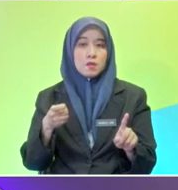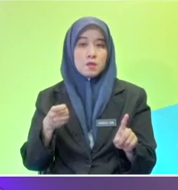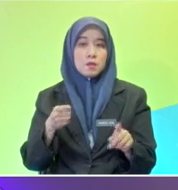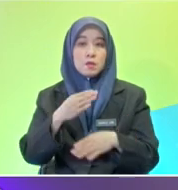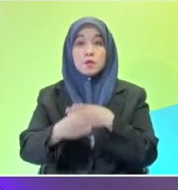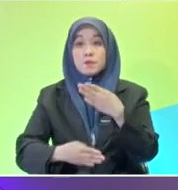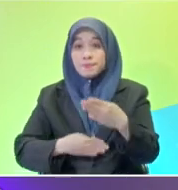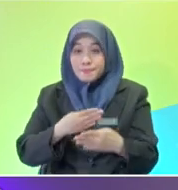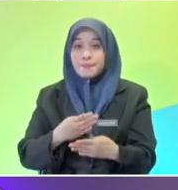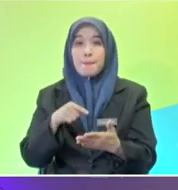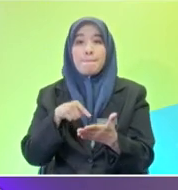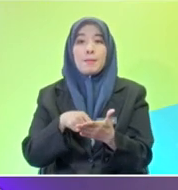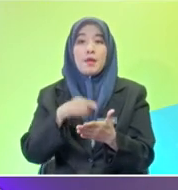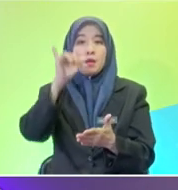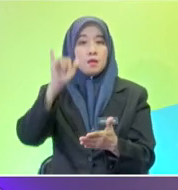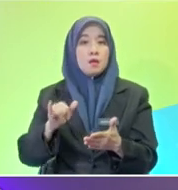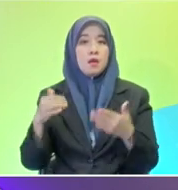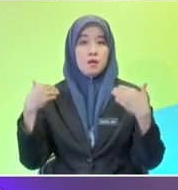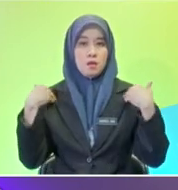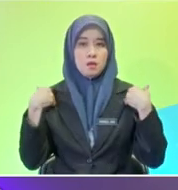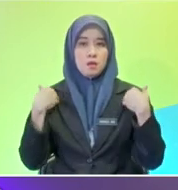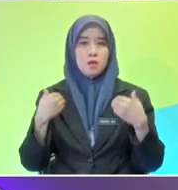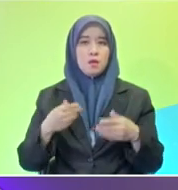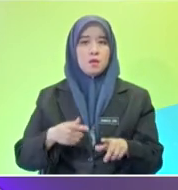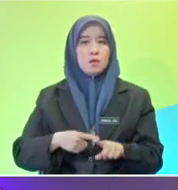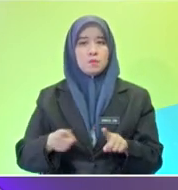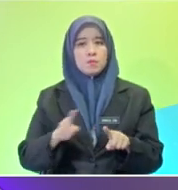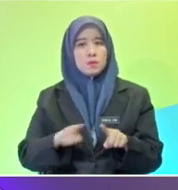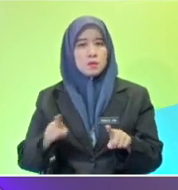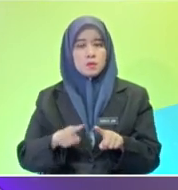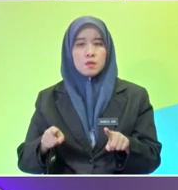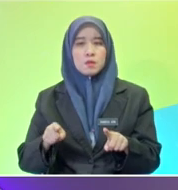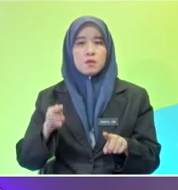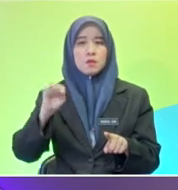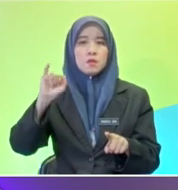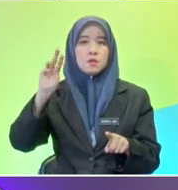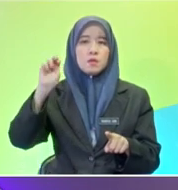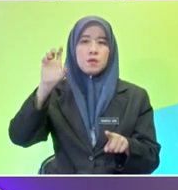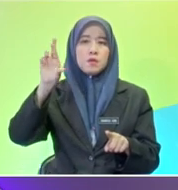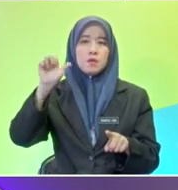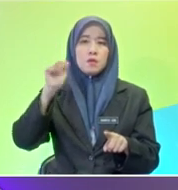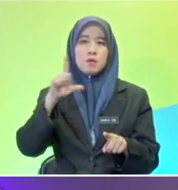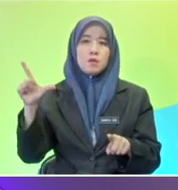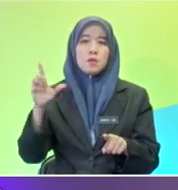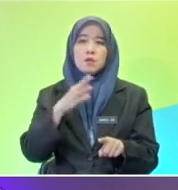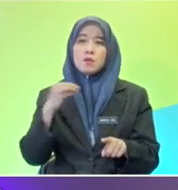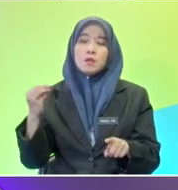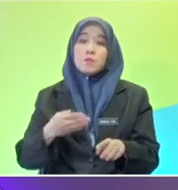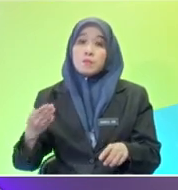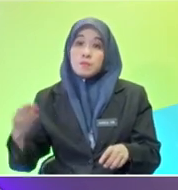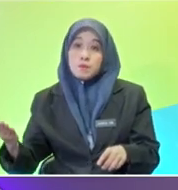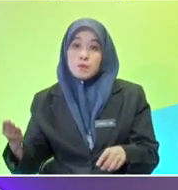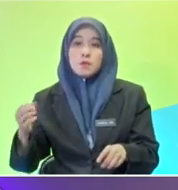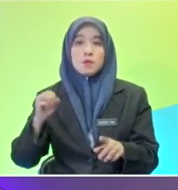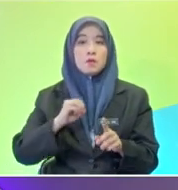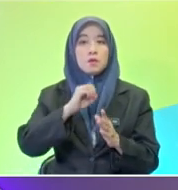bumi kita yang mempunyai pelbagai mineral dan bahan-bahan organik. Okey, jadi